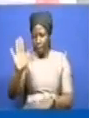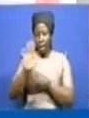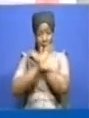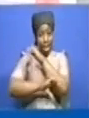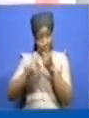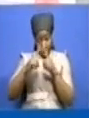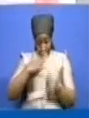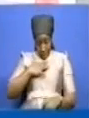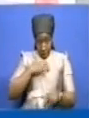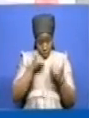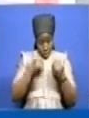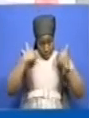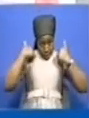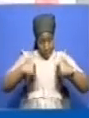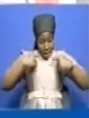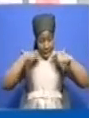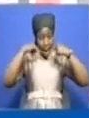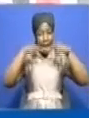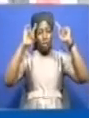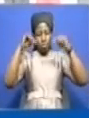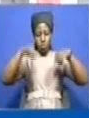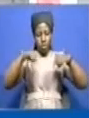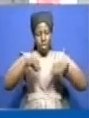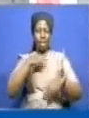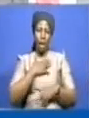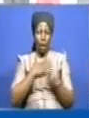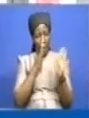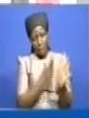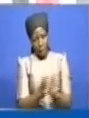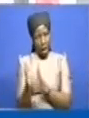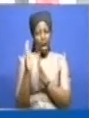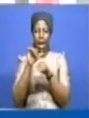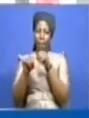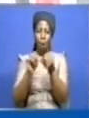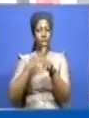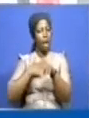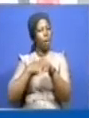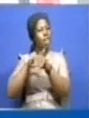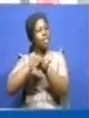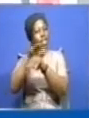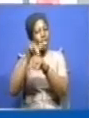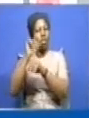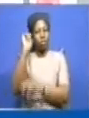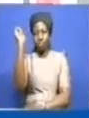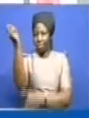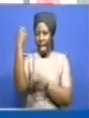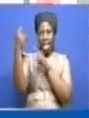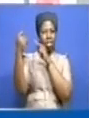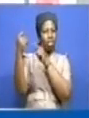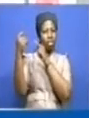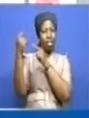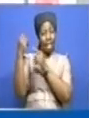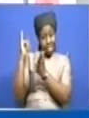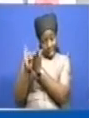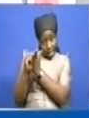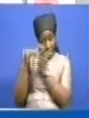leo ni ile mipangilio tuko naye kuhusu inchi yetu ya Kenya, na hiyo nimewaeleza